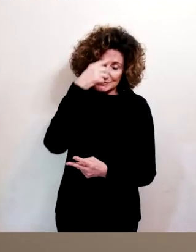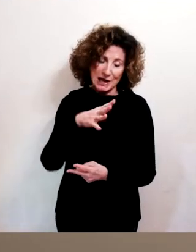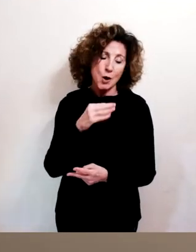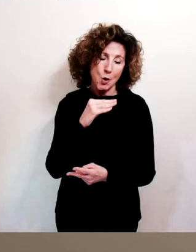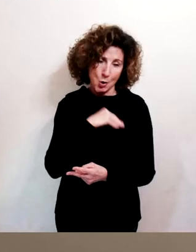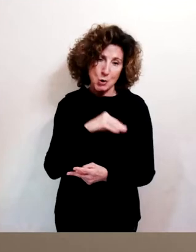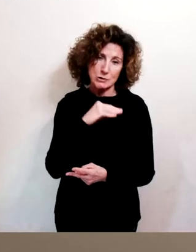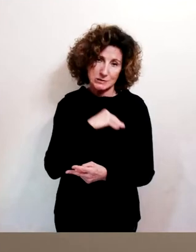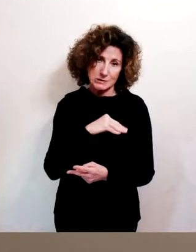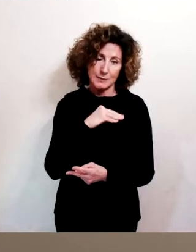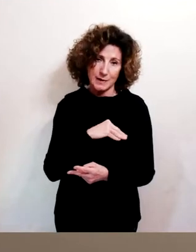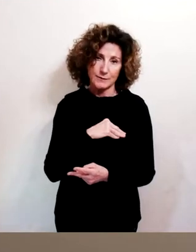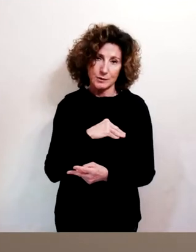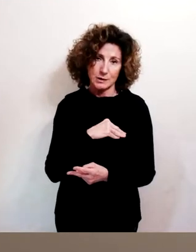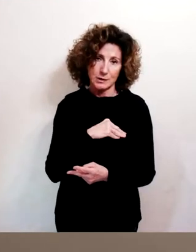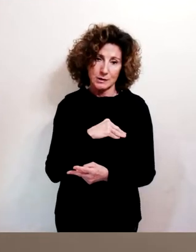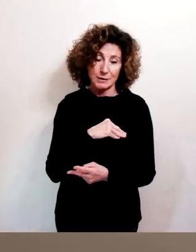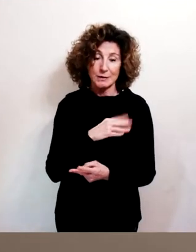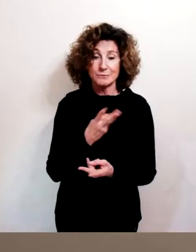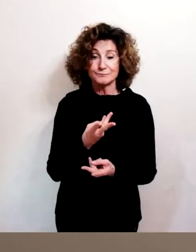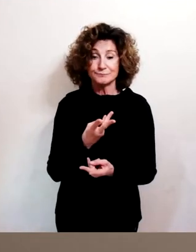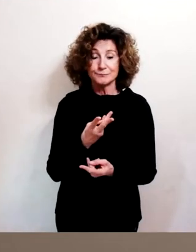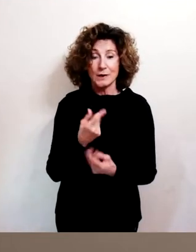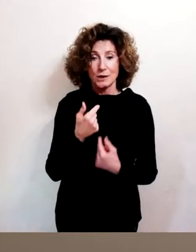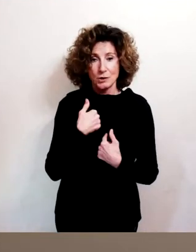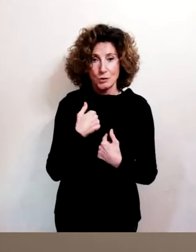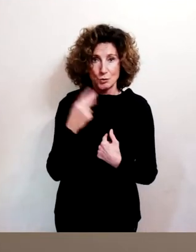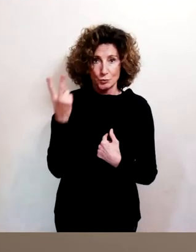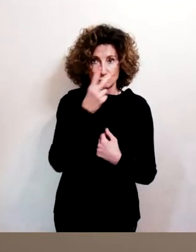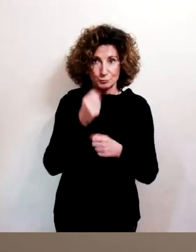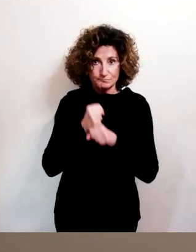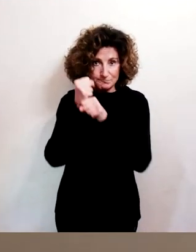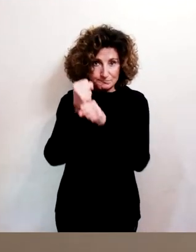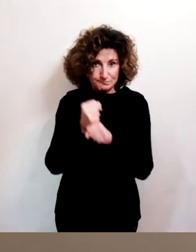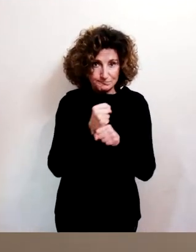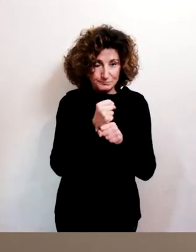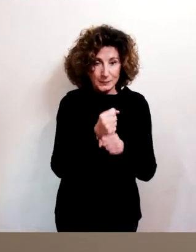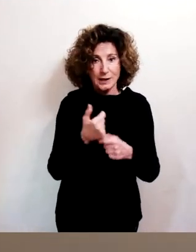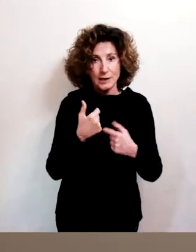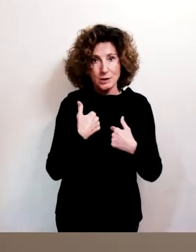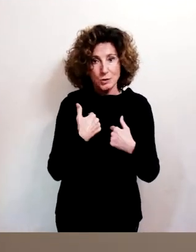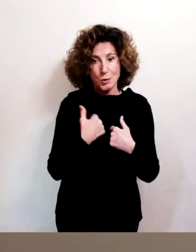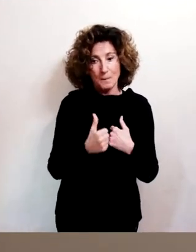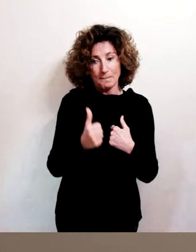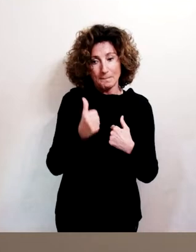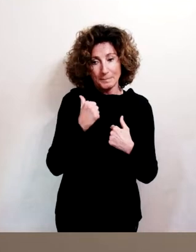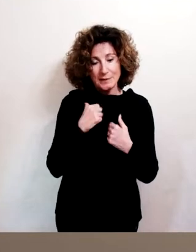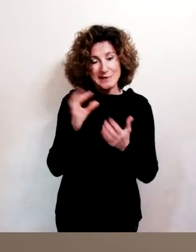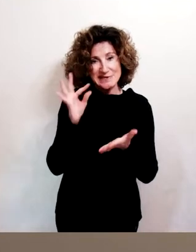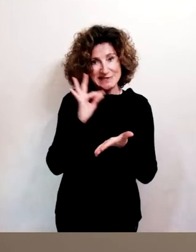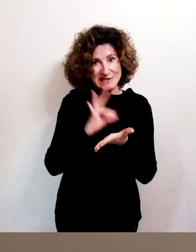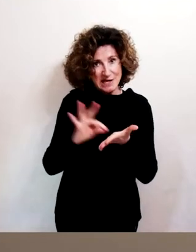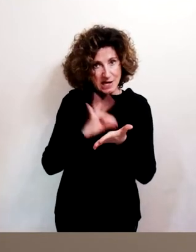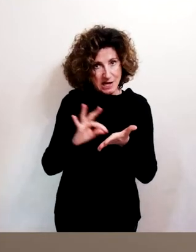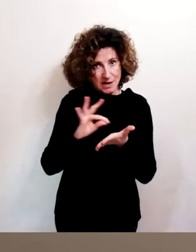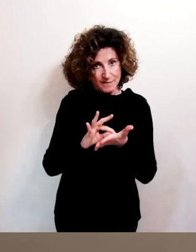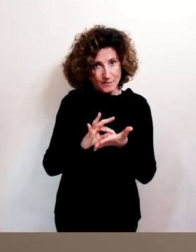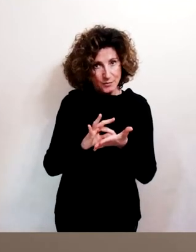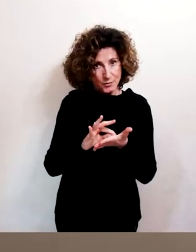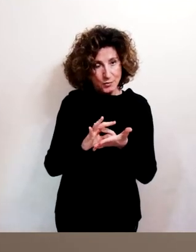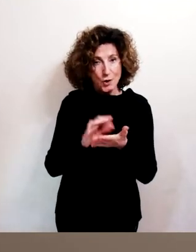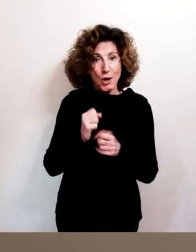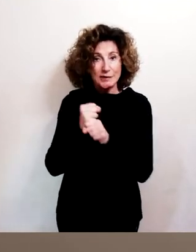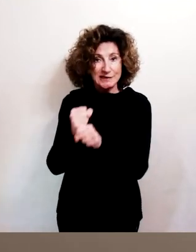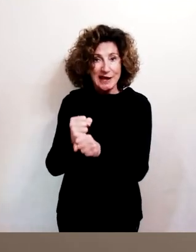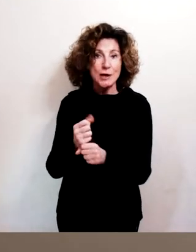consapevoli del fatto che al di là del fatto e di ricevere una delega piuttosto circostanziata in cui io scrivo